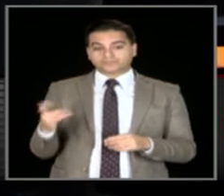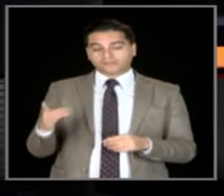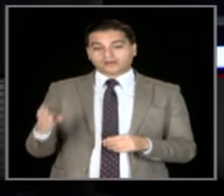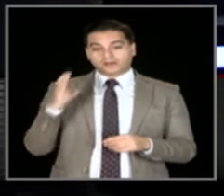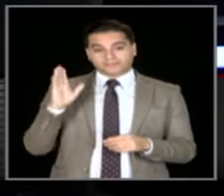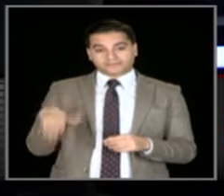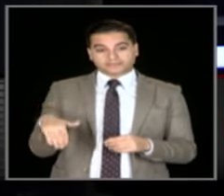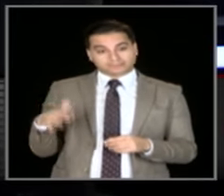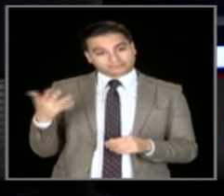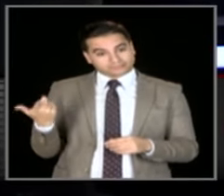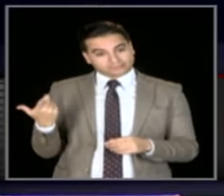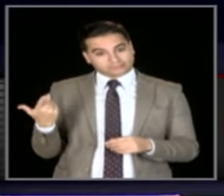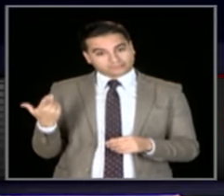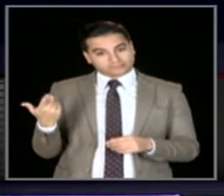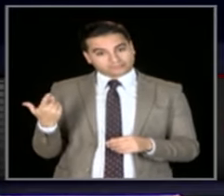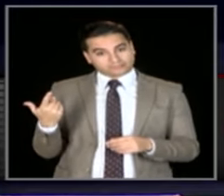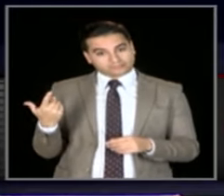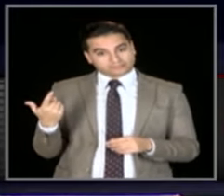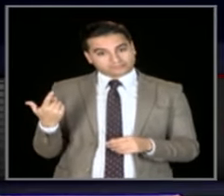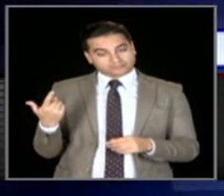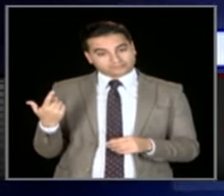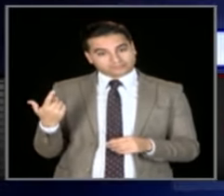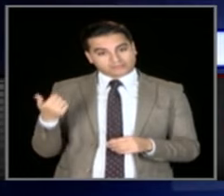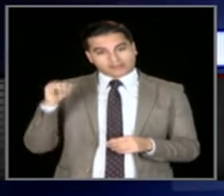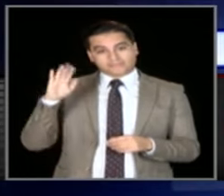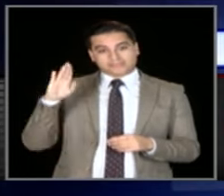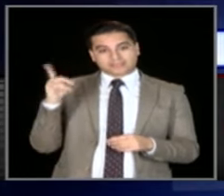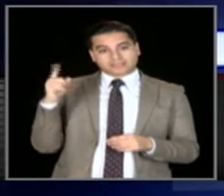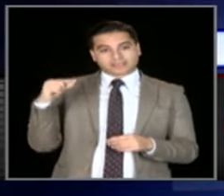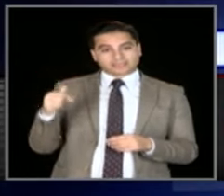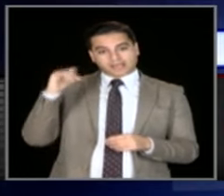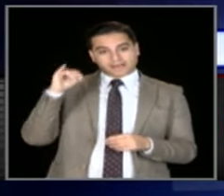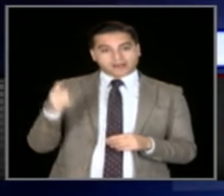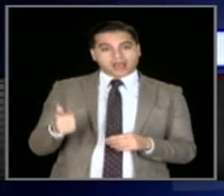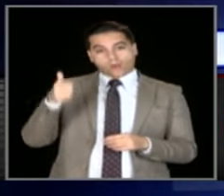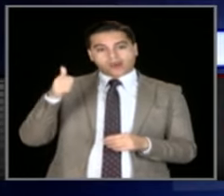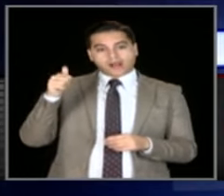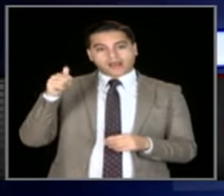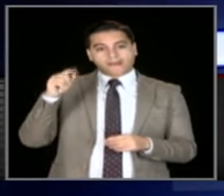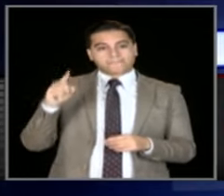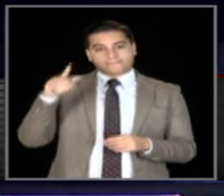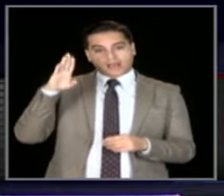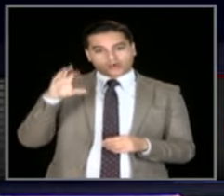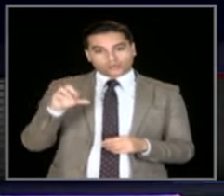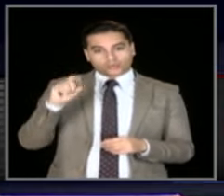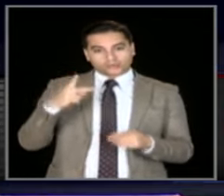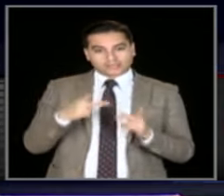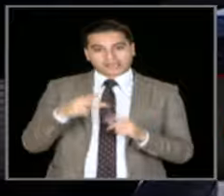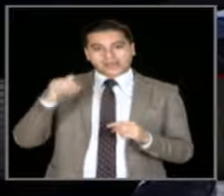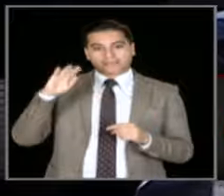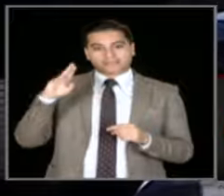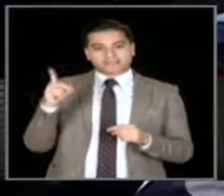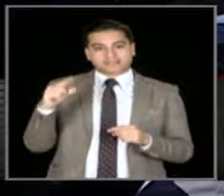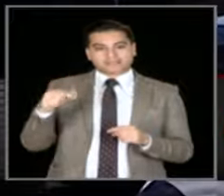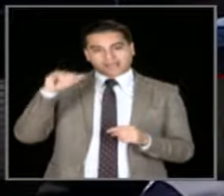سنغافورة 9 متر فوق مستوى سطح البحر. أمستردام. الأولى باكو، الأولى باكو، والثانية أمستردام، والثالثة بورت فيلا.